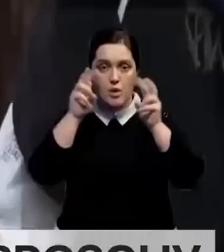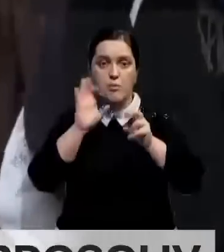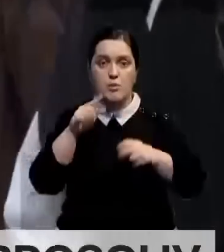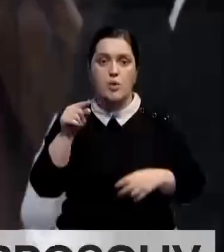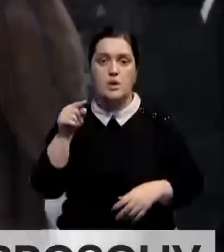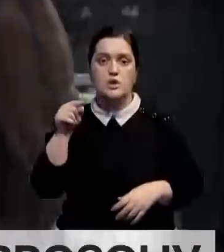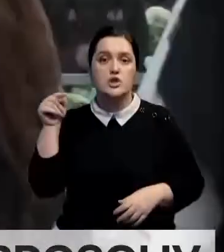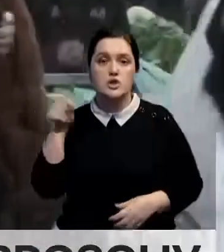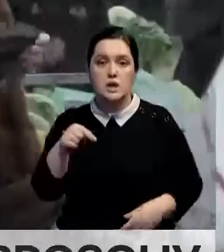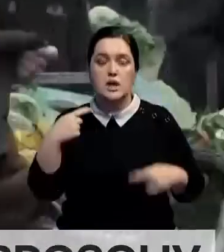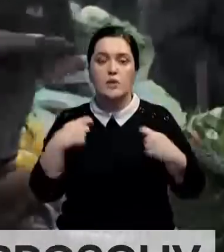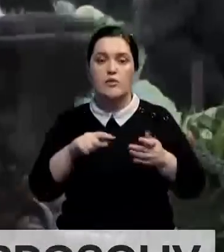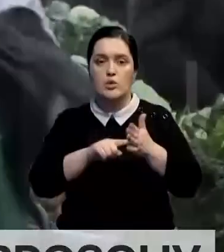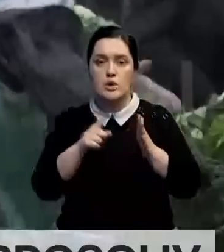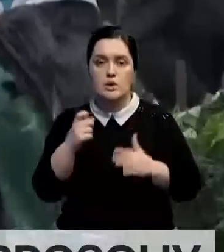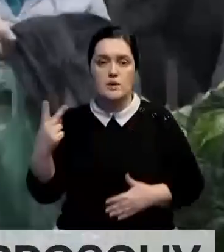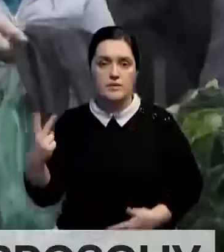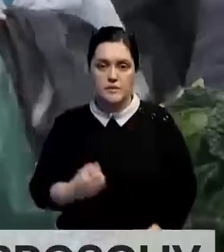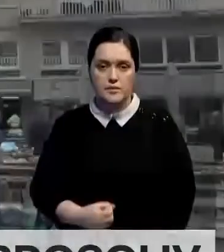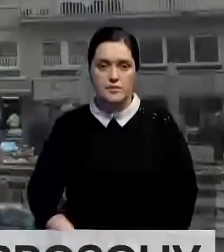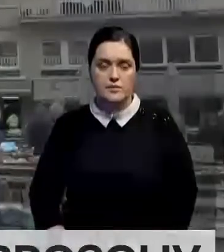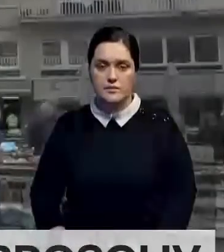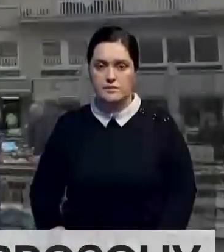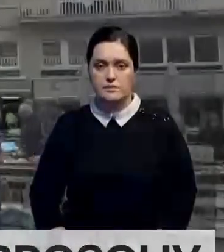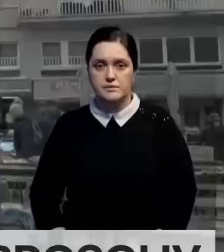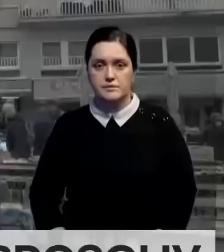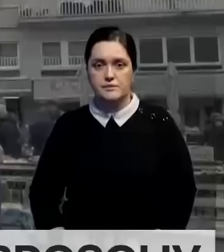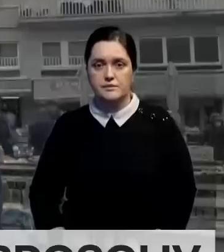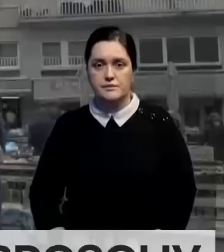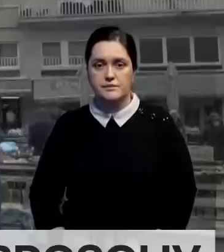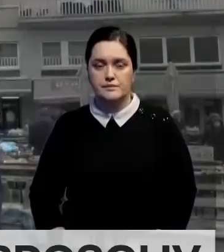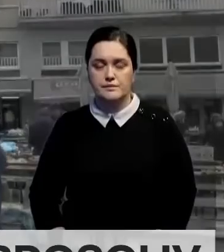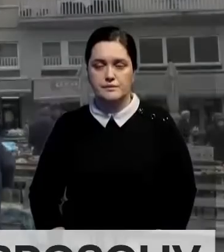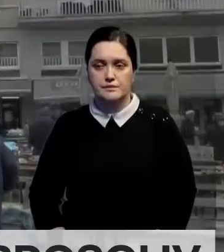о проверке около 1000 торговых точек за 2 недели.